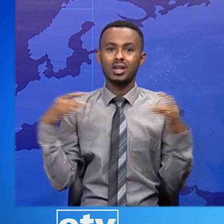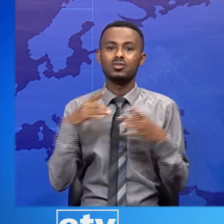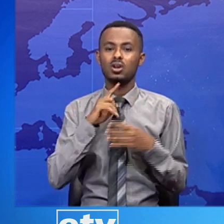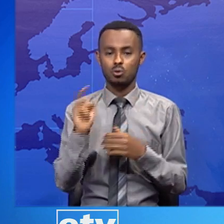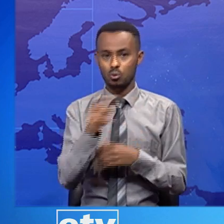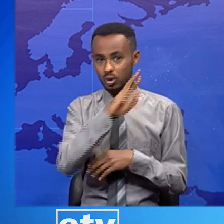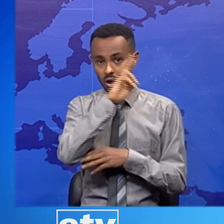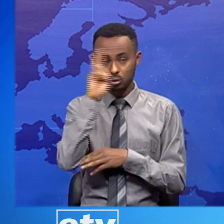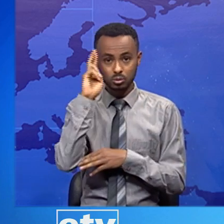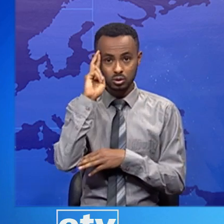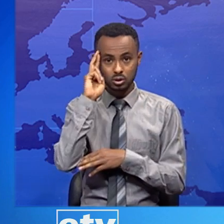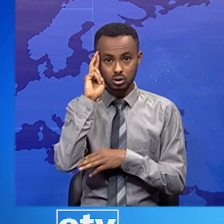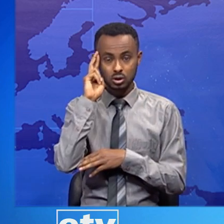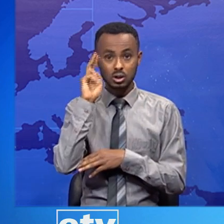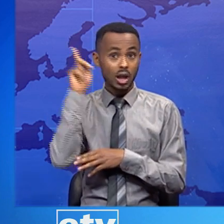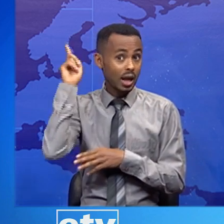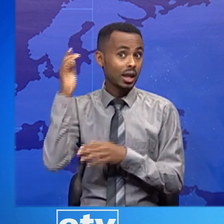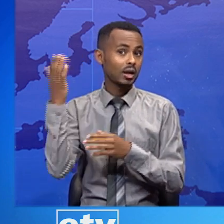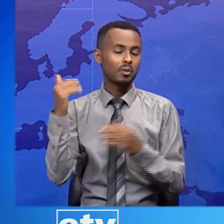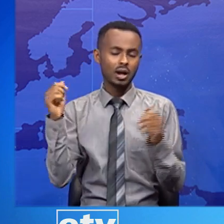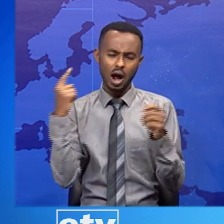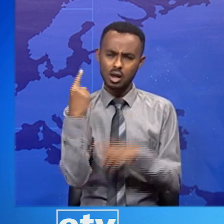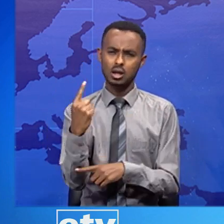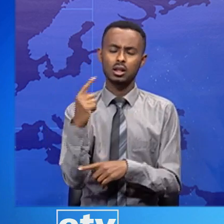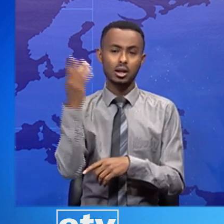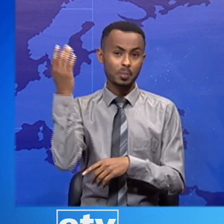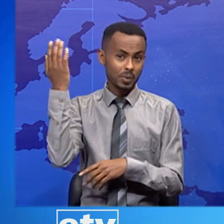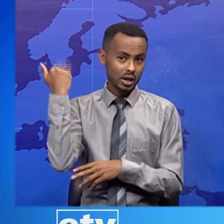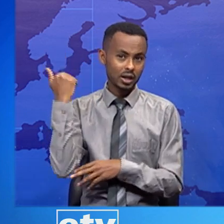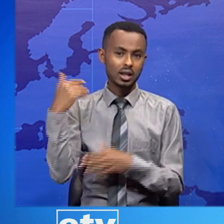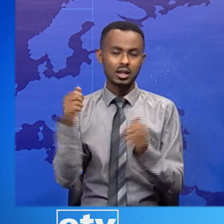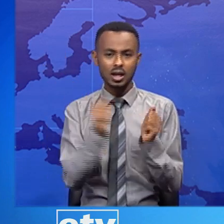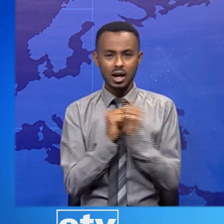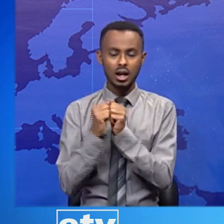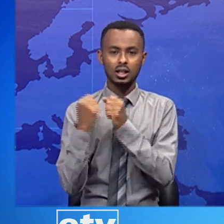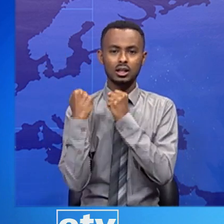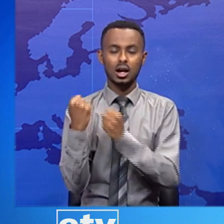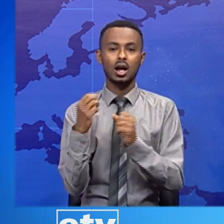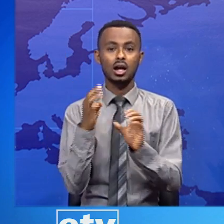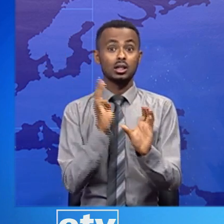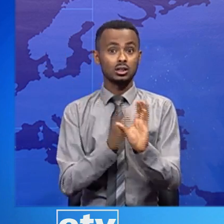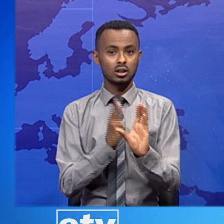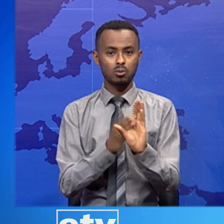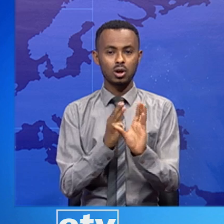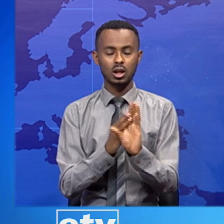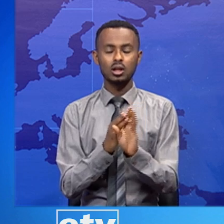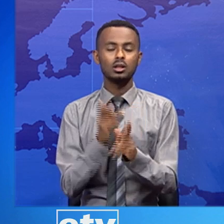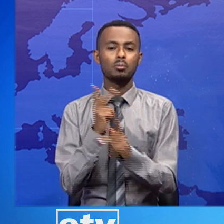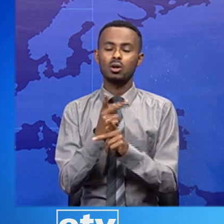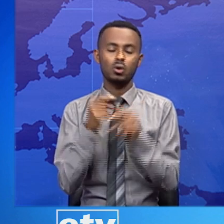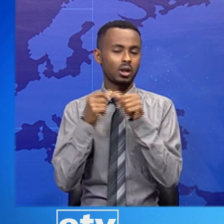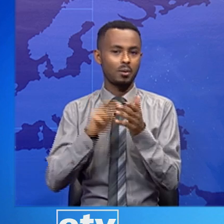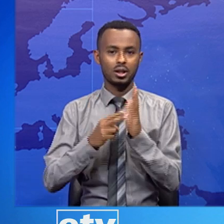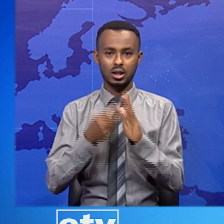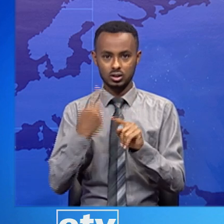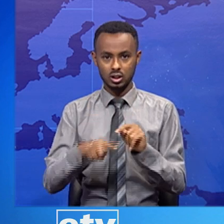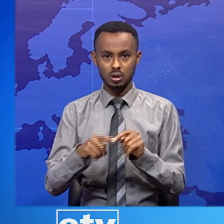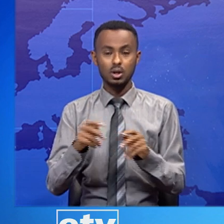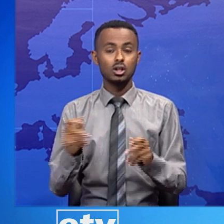በጣም አስፈሪ ነው የሚሆነው። ምክንያቱም ያኔ ነበርንን አንድነት የነበርንን የጋራ ጠንካራ ስነልቦና ጠብቀን